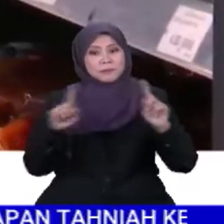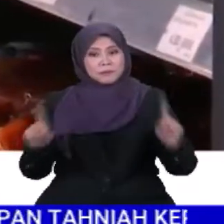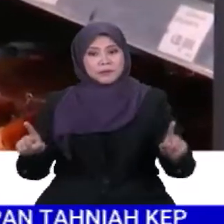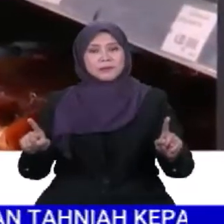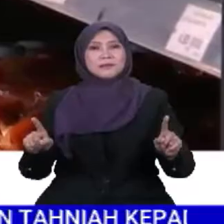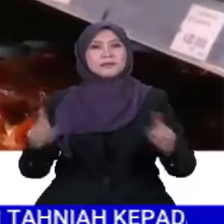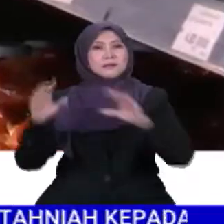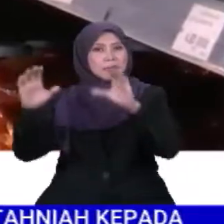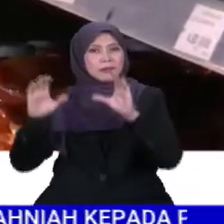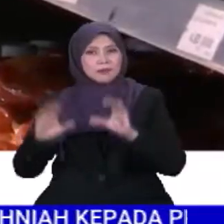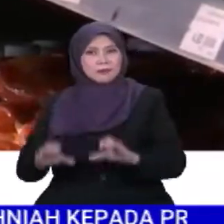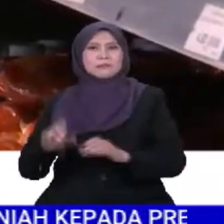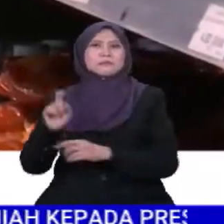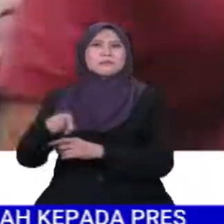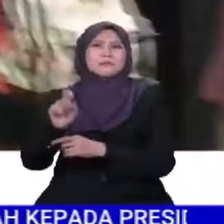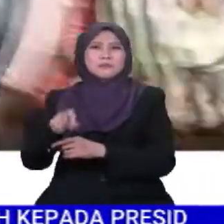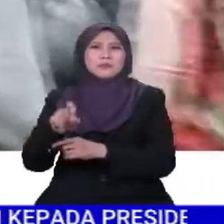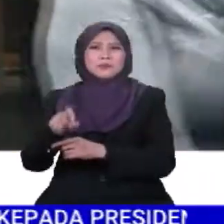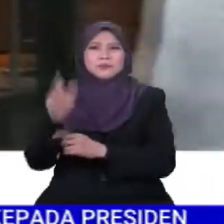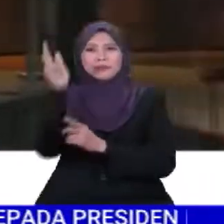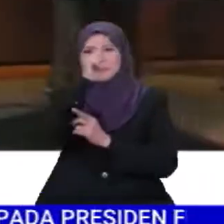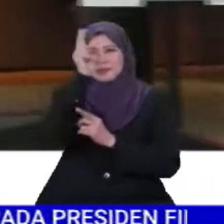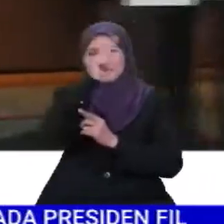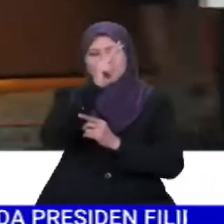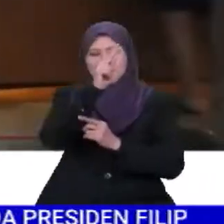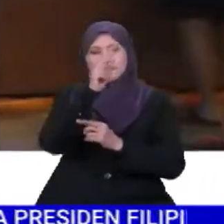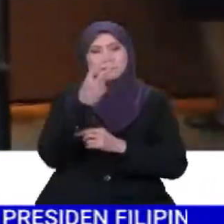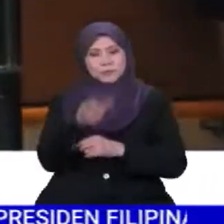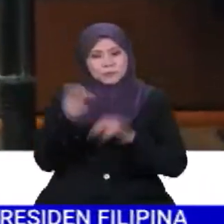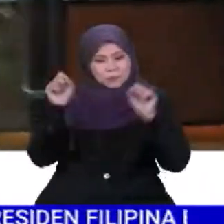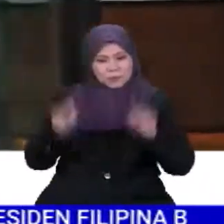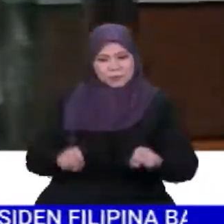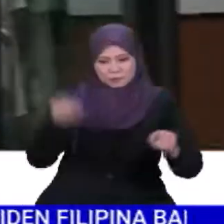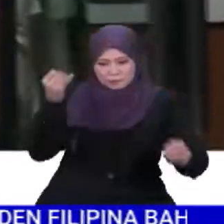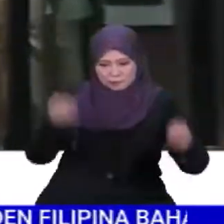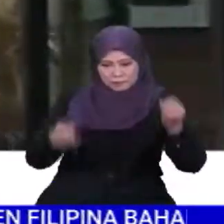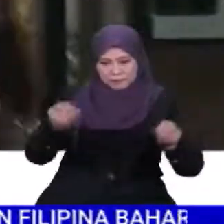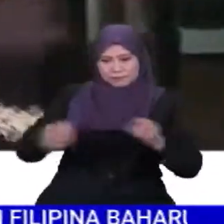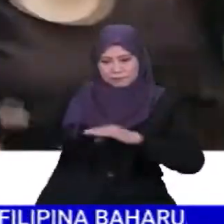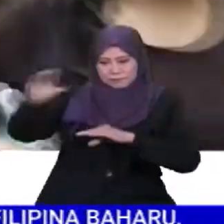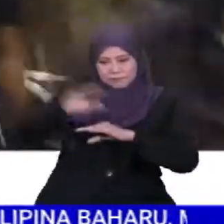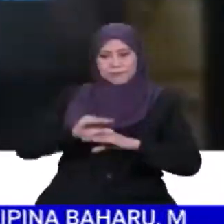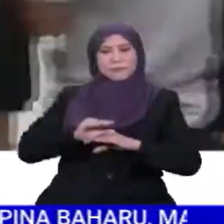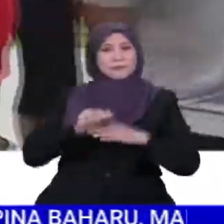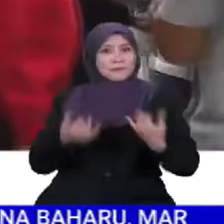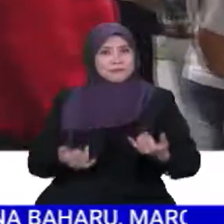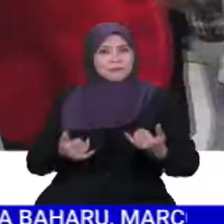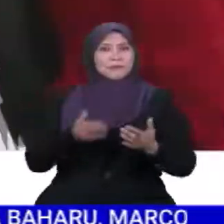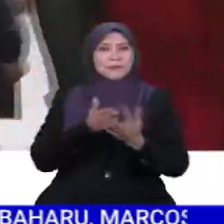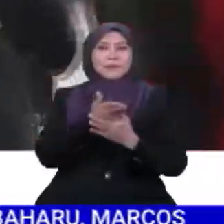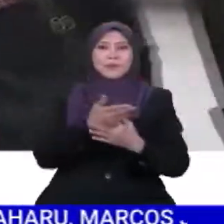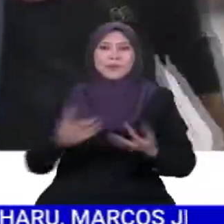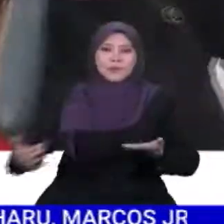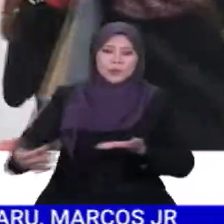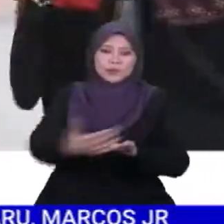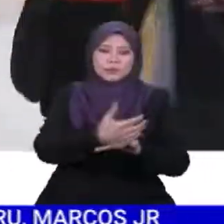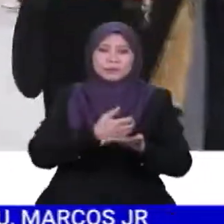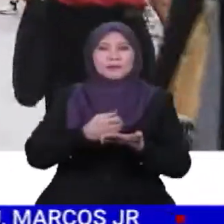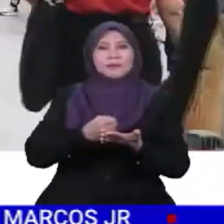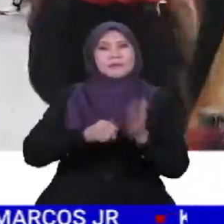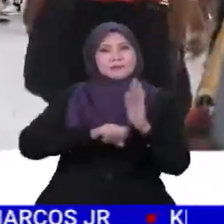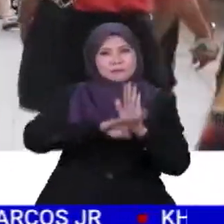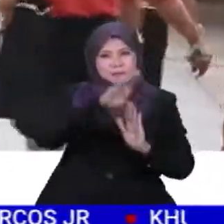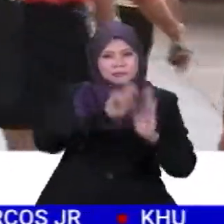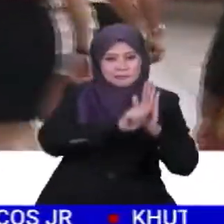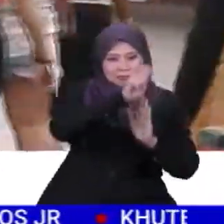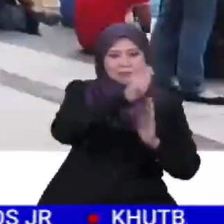merupakan langkah yang diperlukan. Kerajaan dilihat mampu mengimbangi pemberian subsidi buat masa ini menerusi kutipan hasil lebih